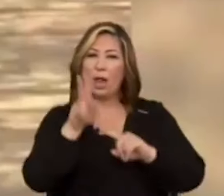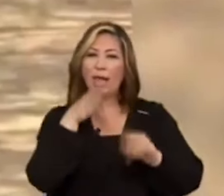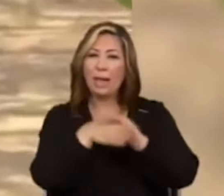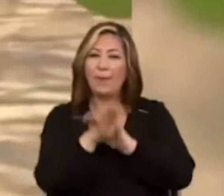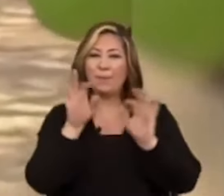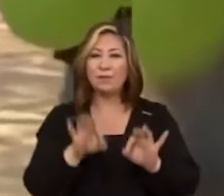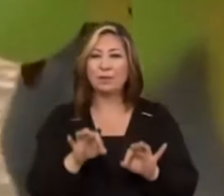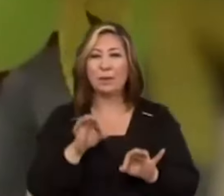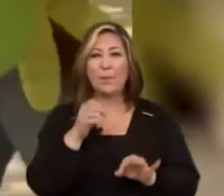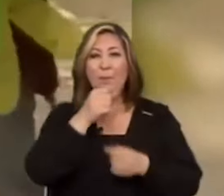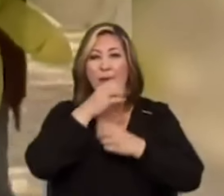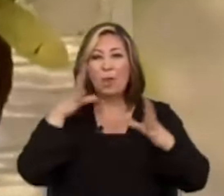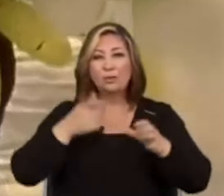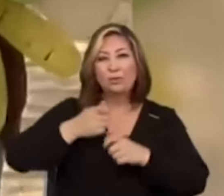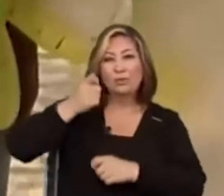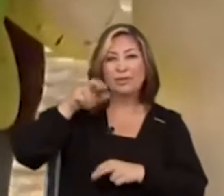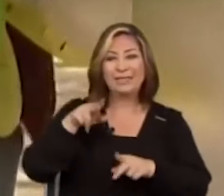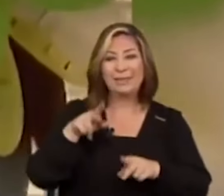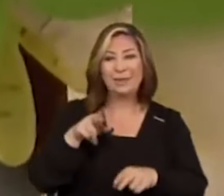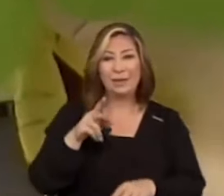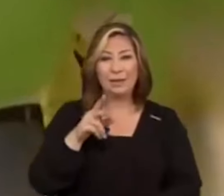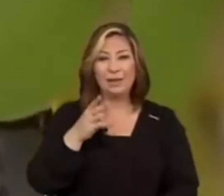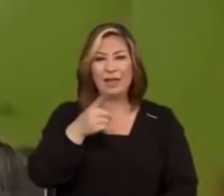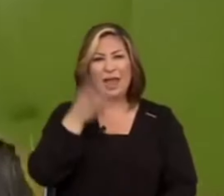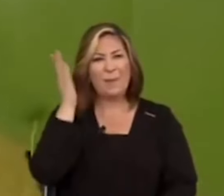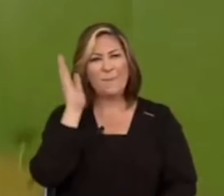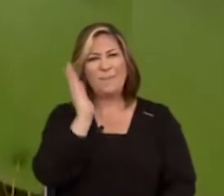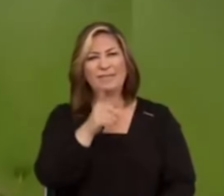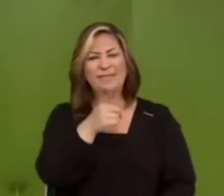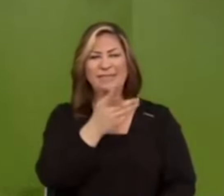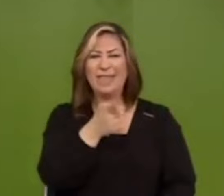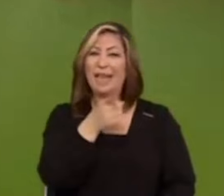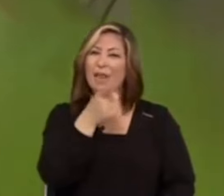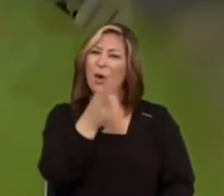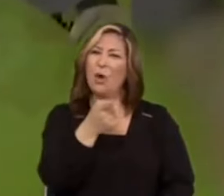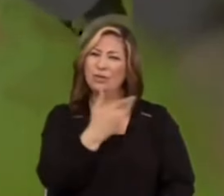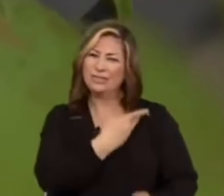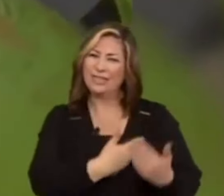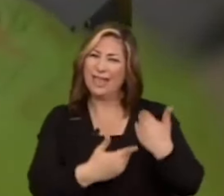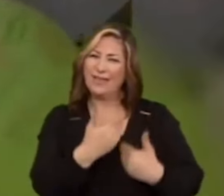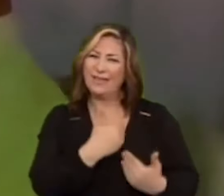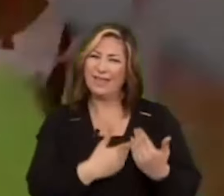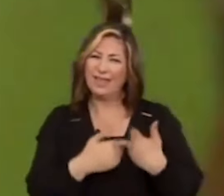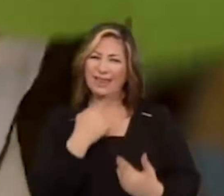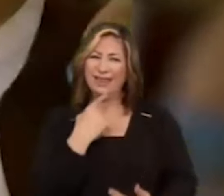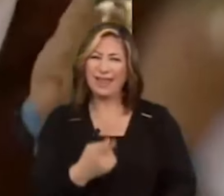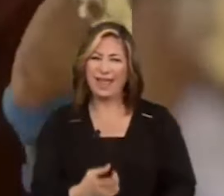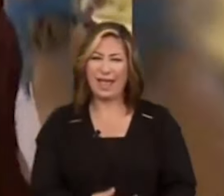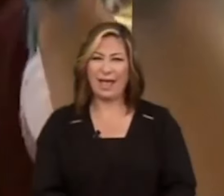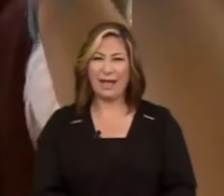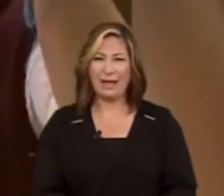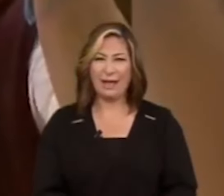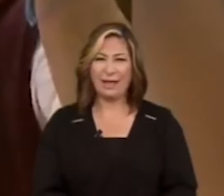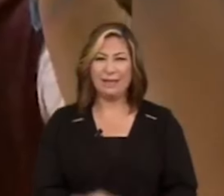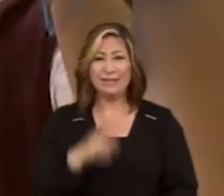başvurmuştun. Baloncu kılığına bürünmek gibi. Yere baksın senin o sevgi dediğin.